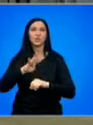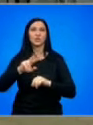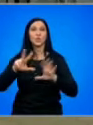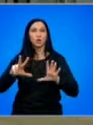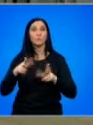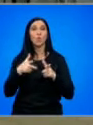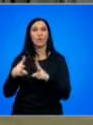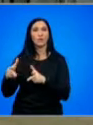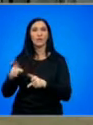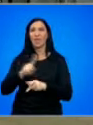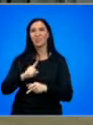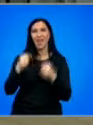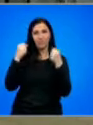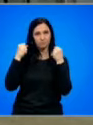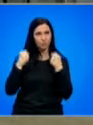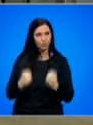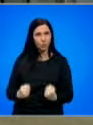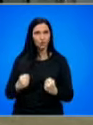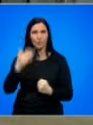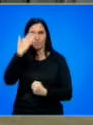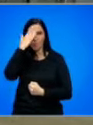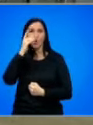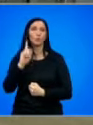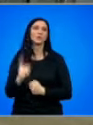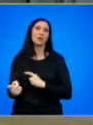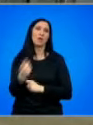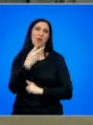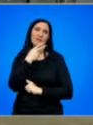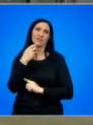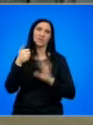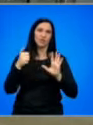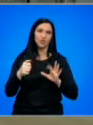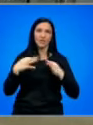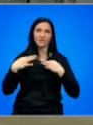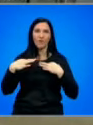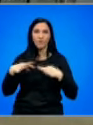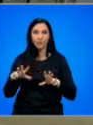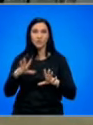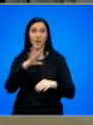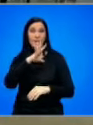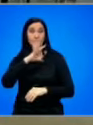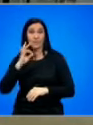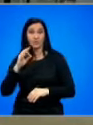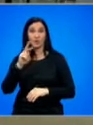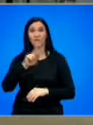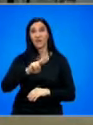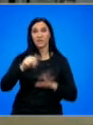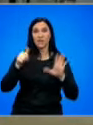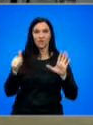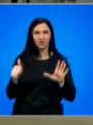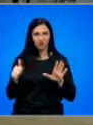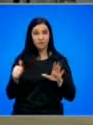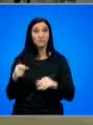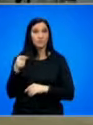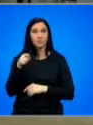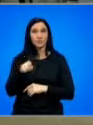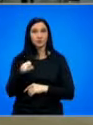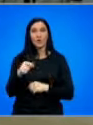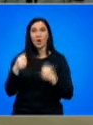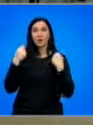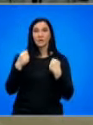а от леглата за неосложнени пациенти, които са 1260, свободни са 520. 26. Затова